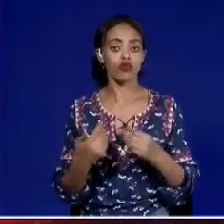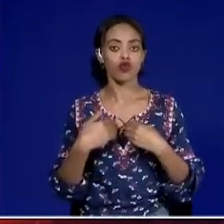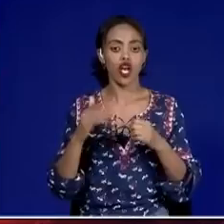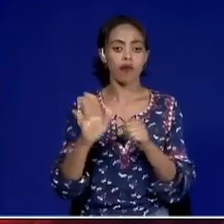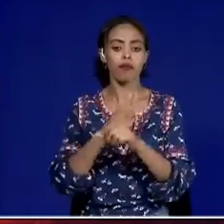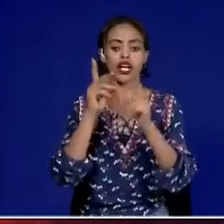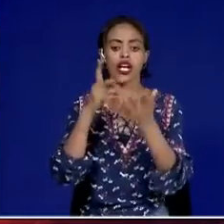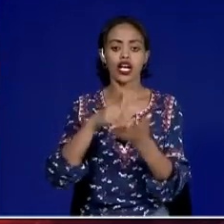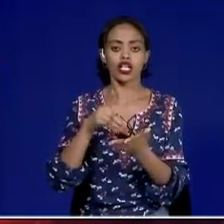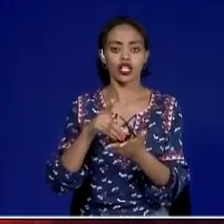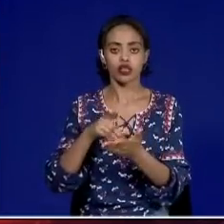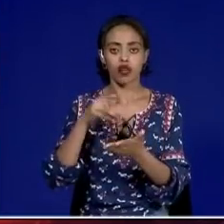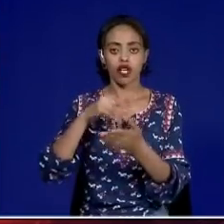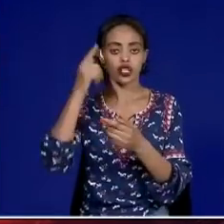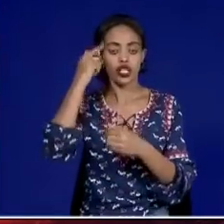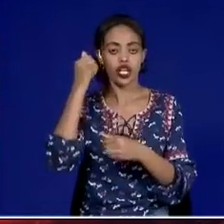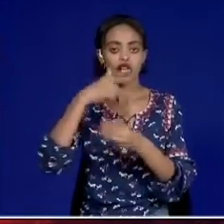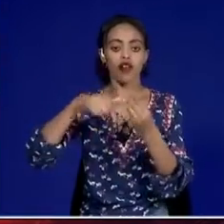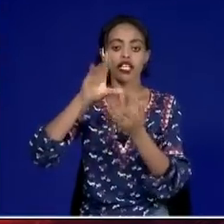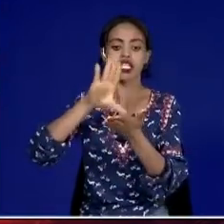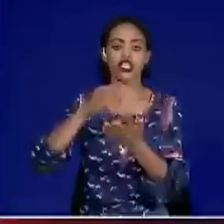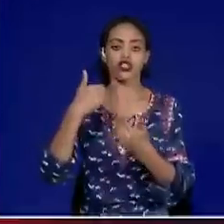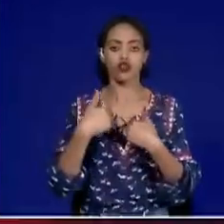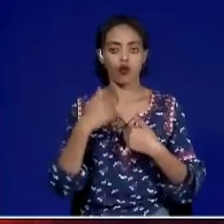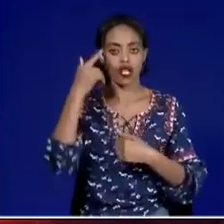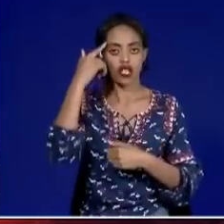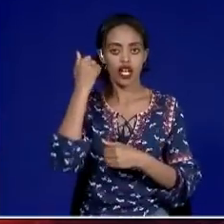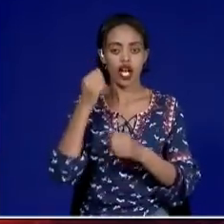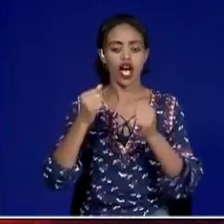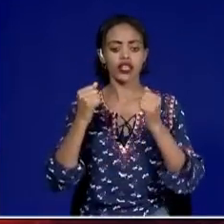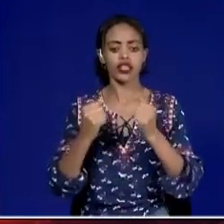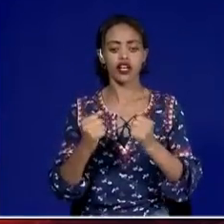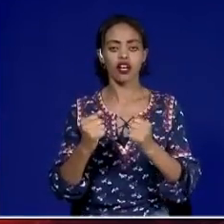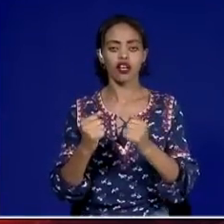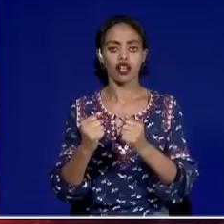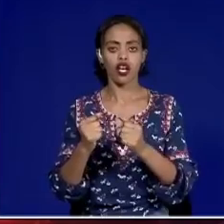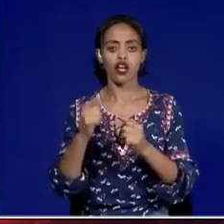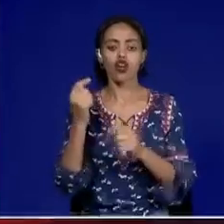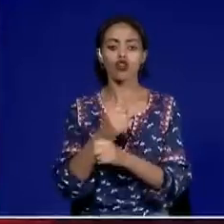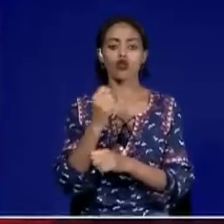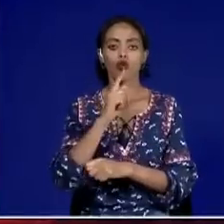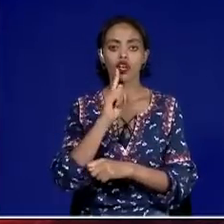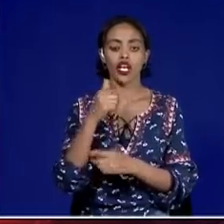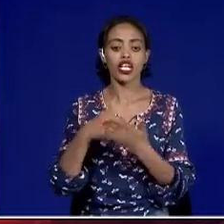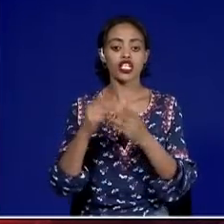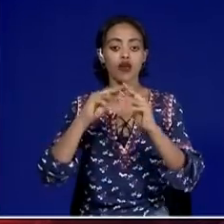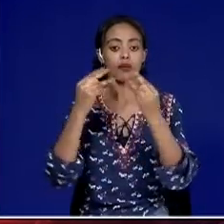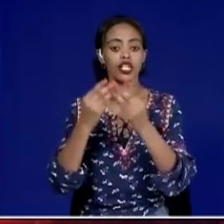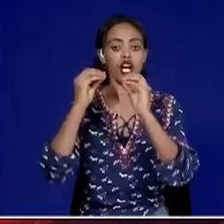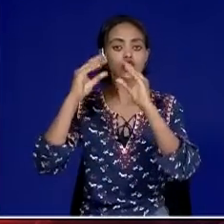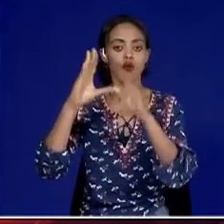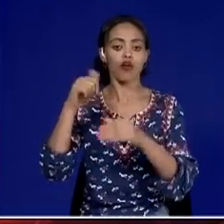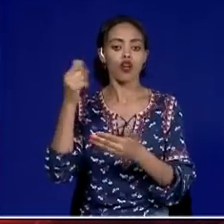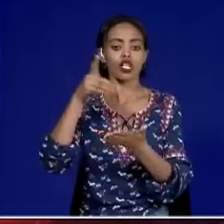መላእ ከተማታት ትግራይ ኣብ መላእ ገጠር ከባብታት ትግራይ ኣጠናኺርና ክንትግብሮ ኢና። እዚ መድረኽ ኣስተምህሮ ኣብ